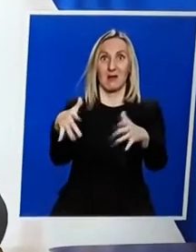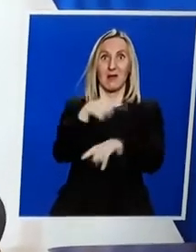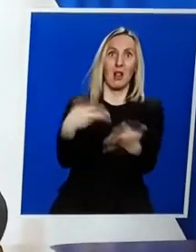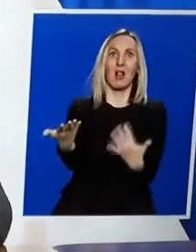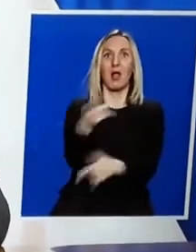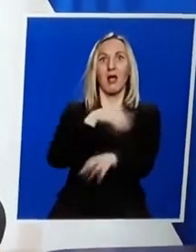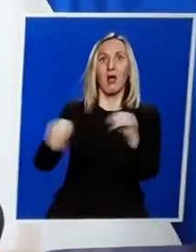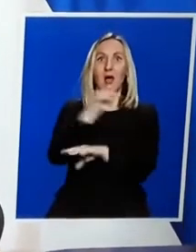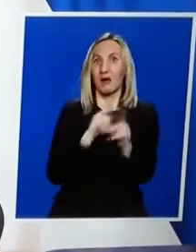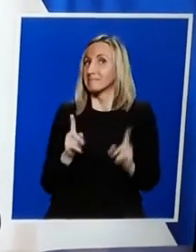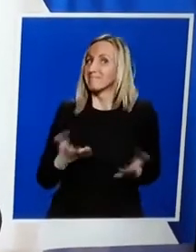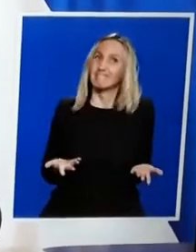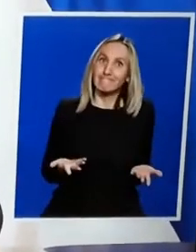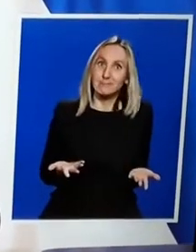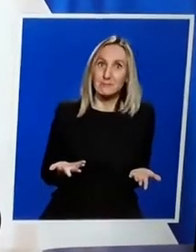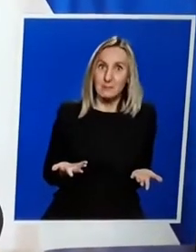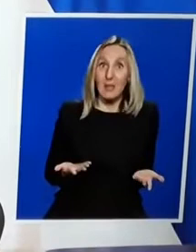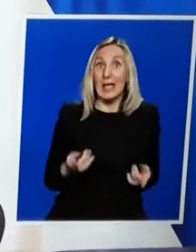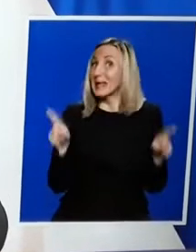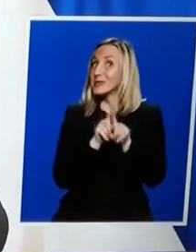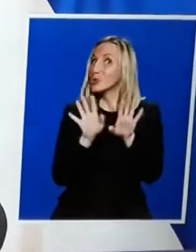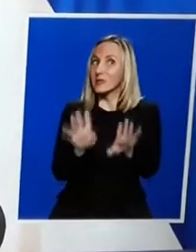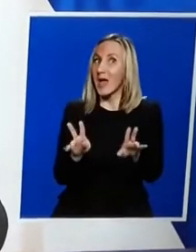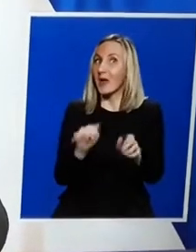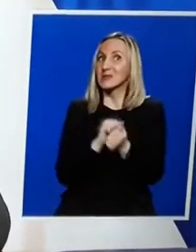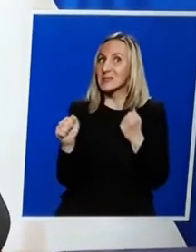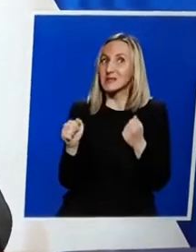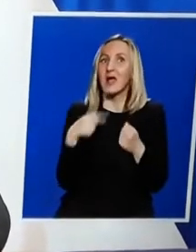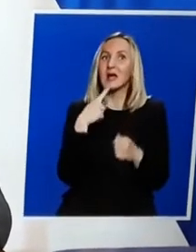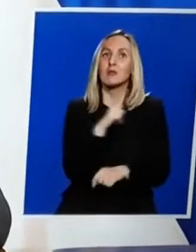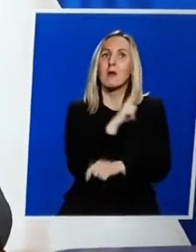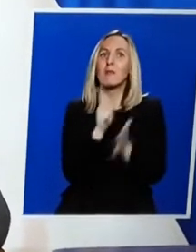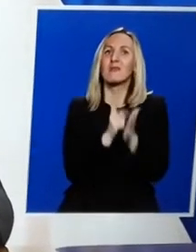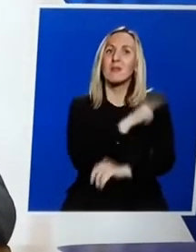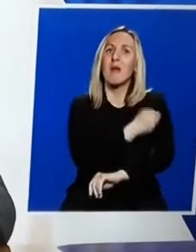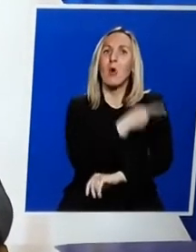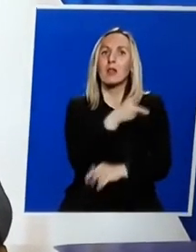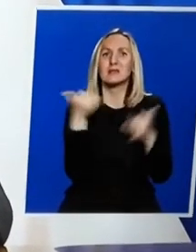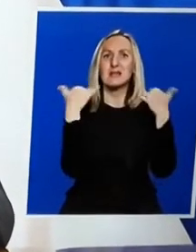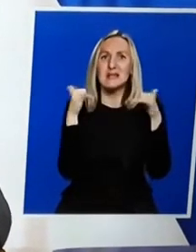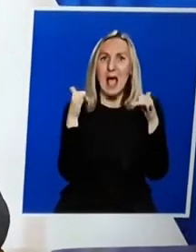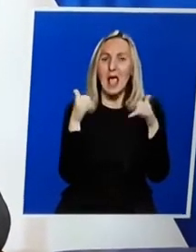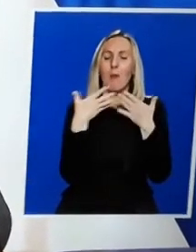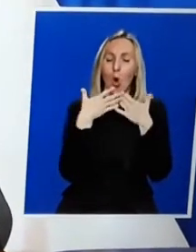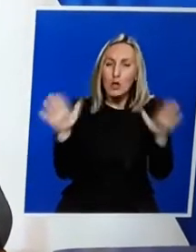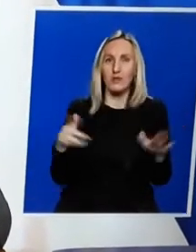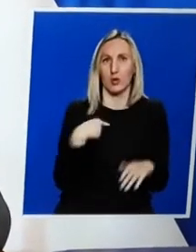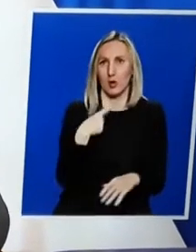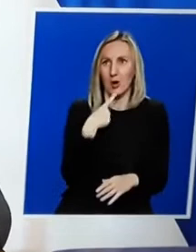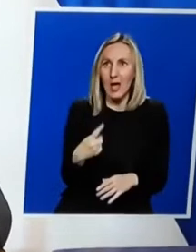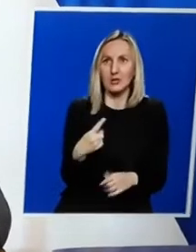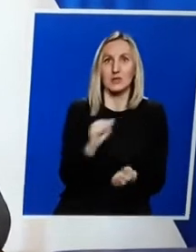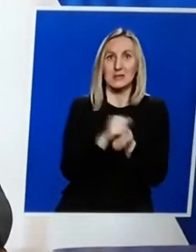Kada se govori o sajmu i bolnici u sajmu, otvoreno kažem pred svima sa